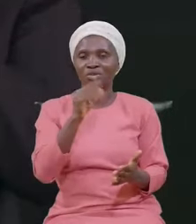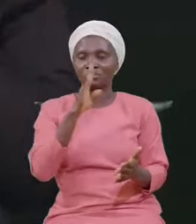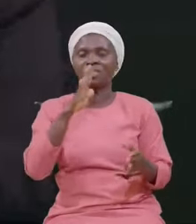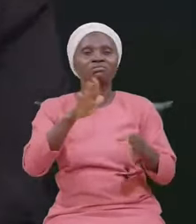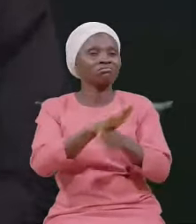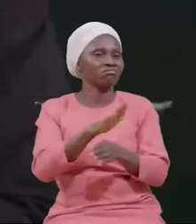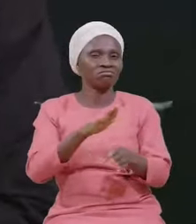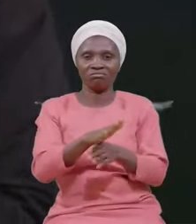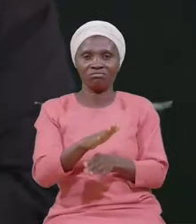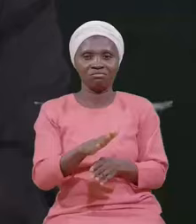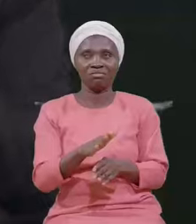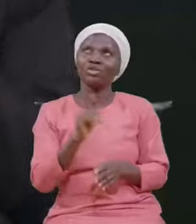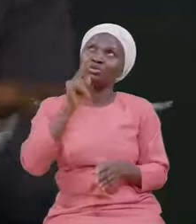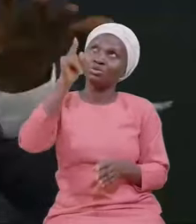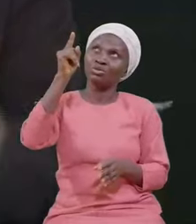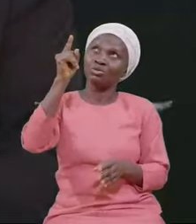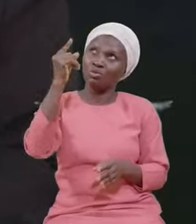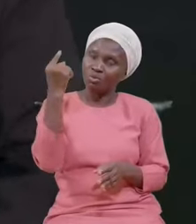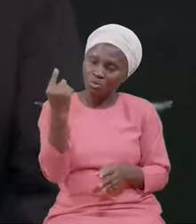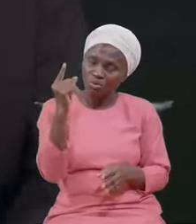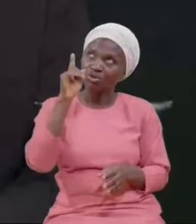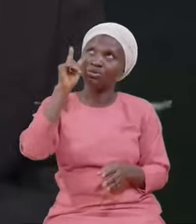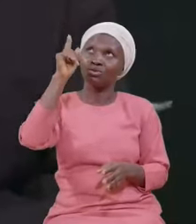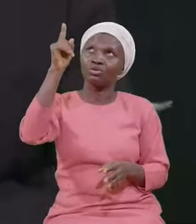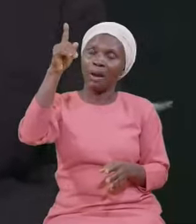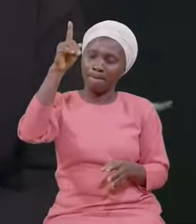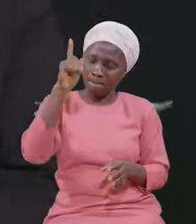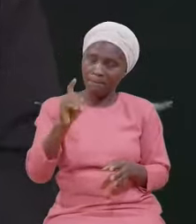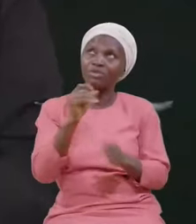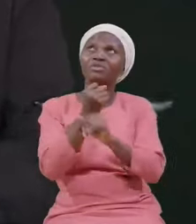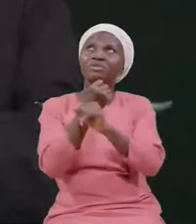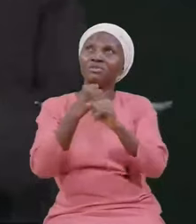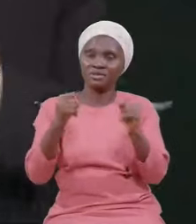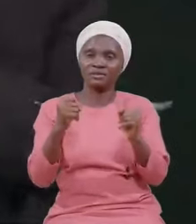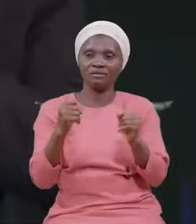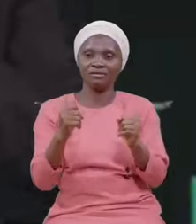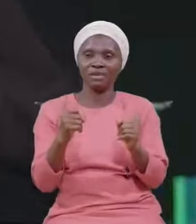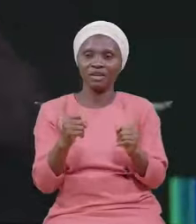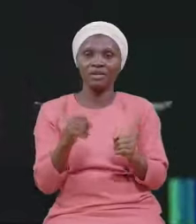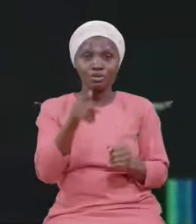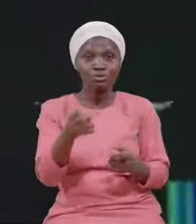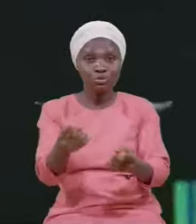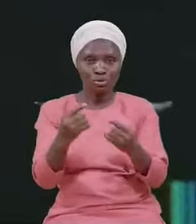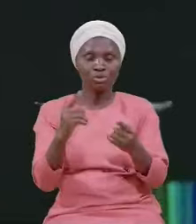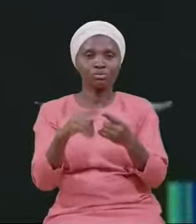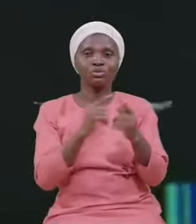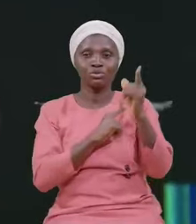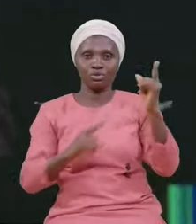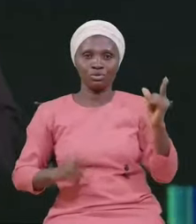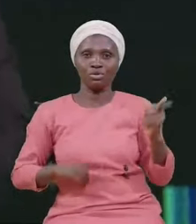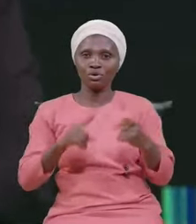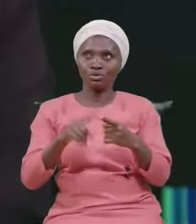péché. Toi et toi seul peux sauver. Tu viens donc au Seigneur pour